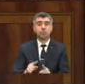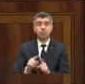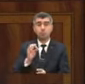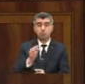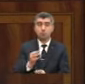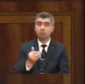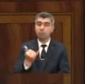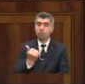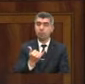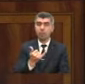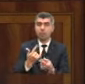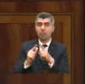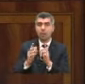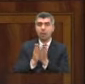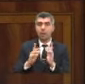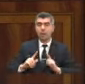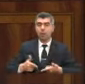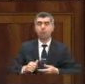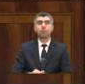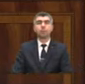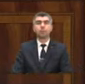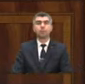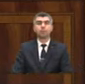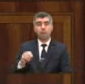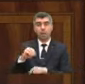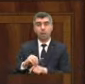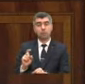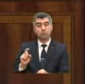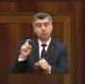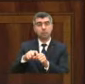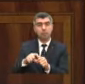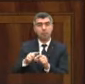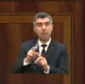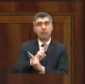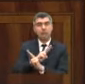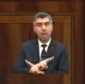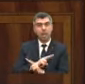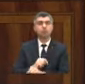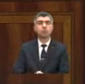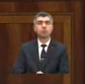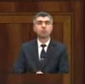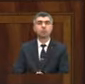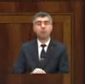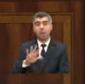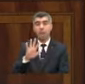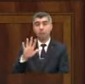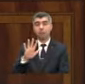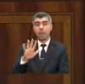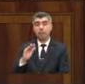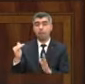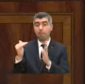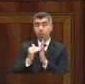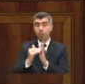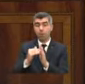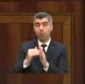المنظومة التعليمية. ونشيد كذلك بالانخراط في أنظمة التقاعد بدمج 5 ملايين من النشطاء